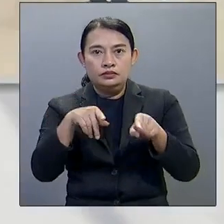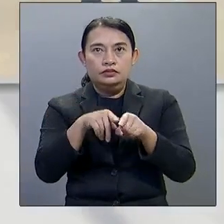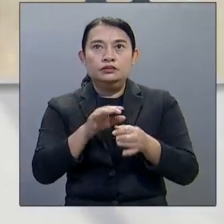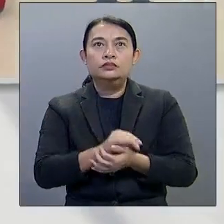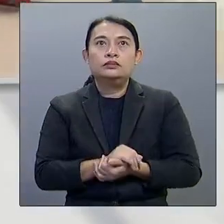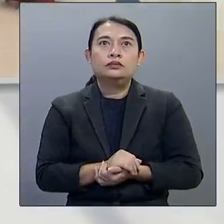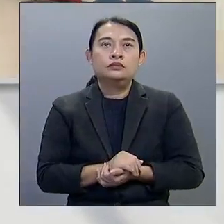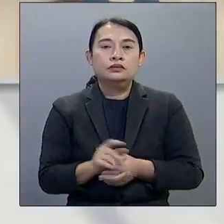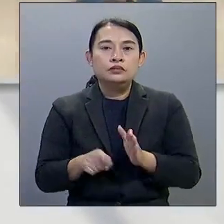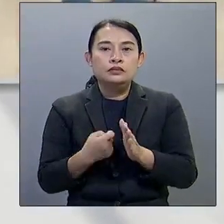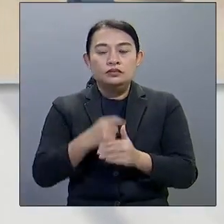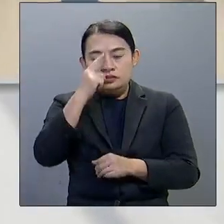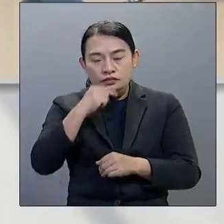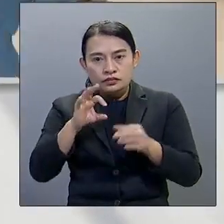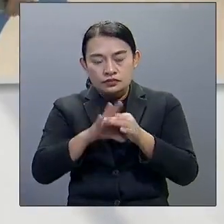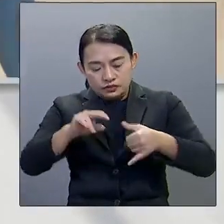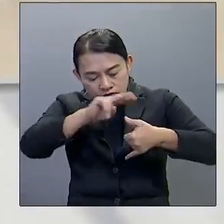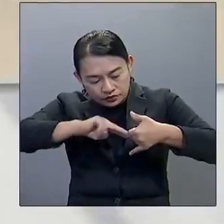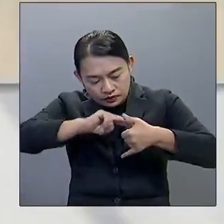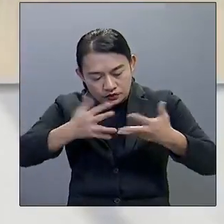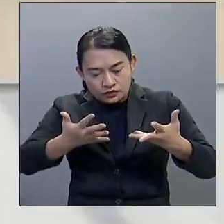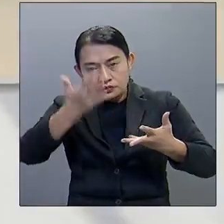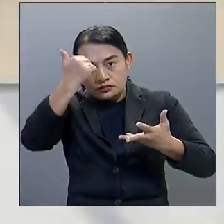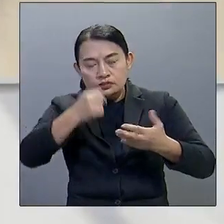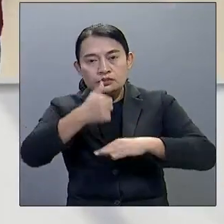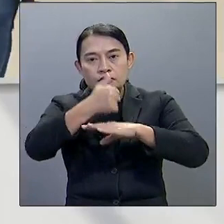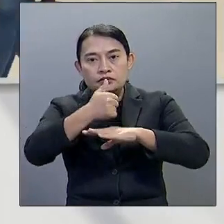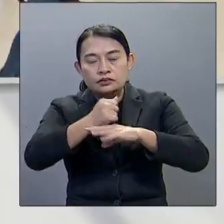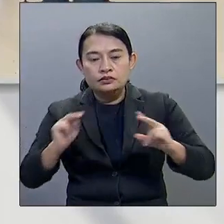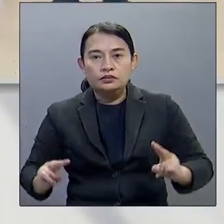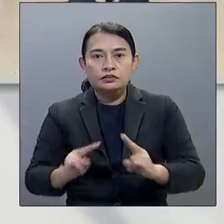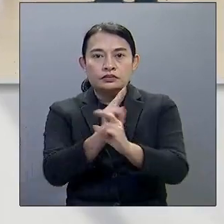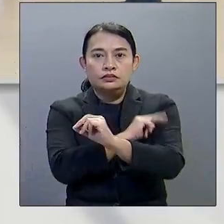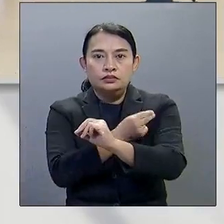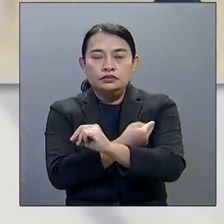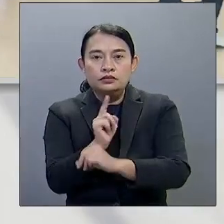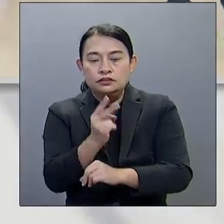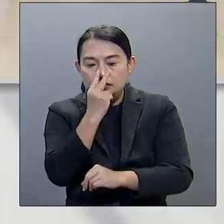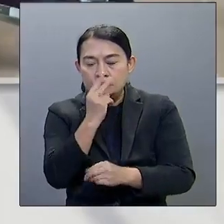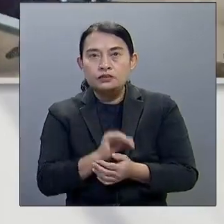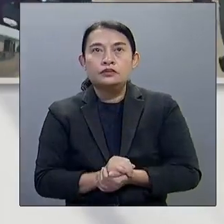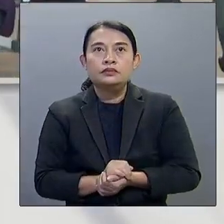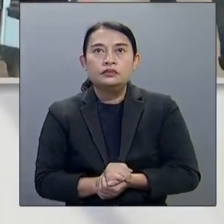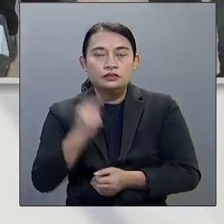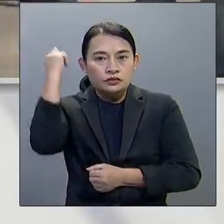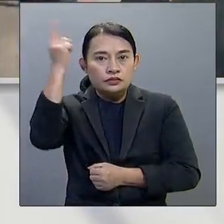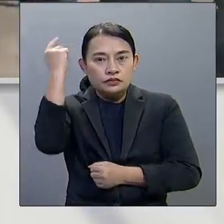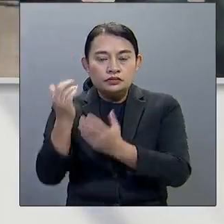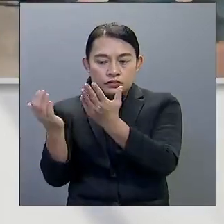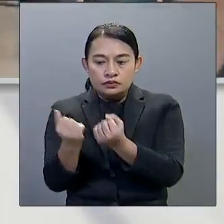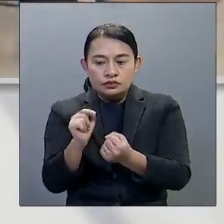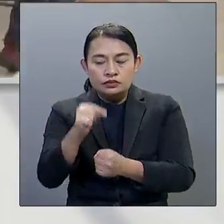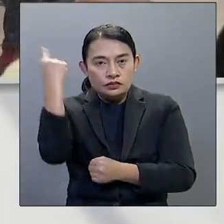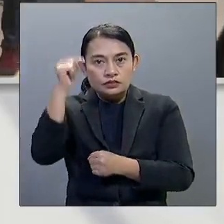หลักๆที่ไทยไม่ตรวจคัดกรองรัฐมนตรีว่าการกระทรวงสาธารณสุขมองแบบนี้ค่ะการรับท่องเที่ยวนักท่องเที่ยวเนี่ย